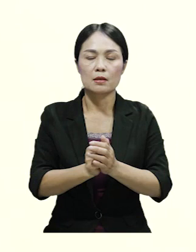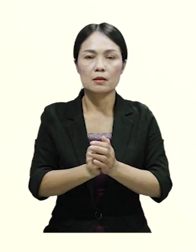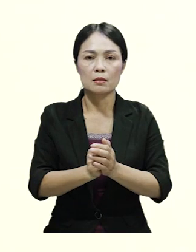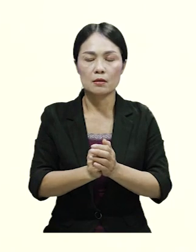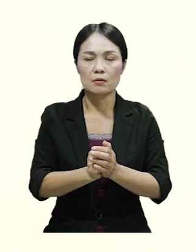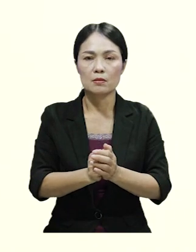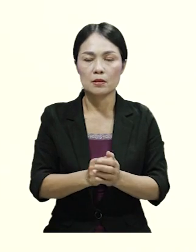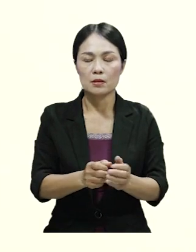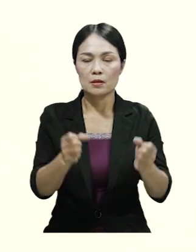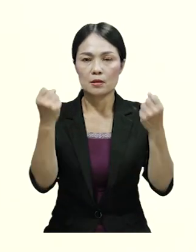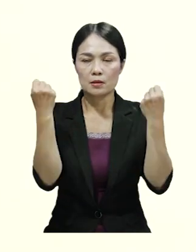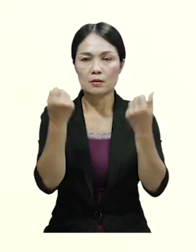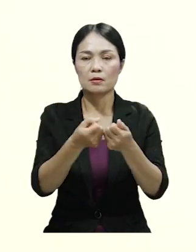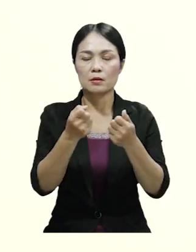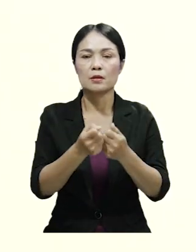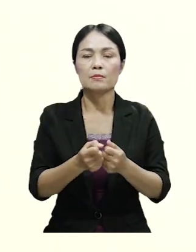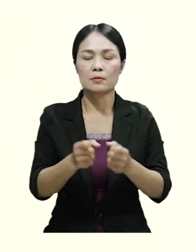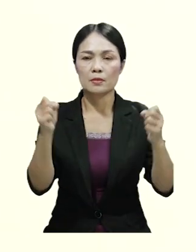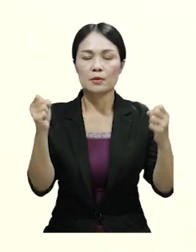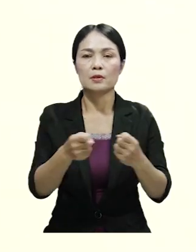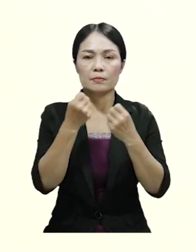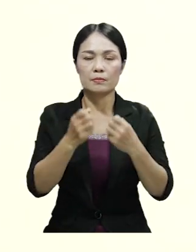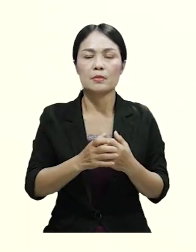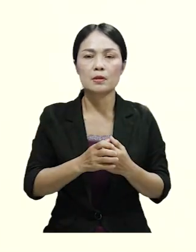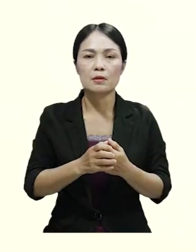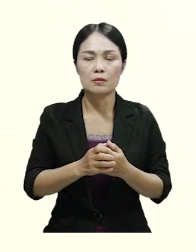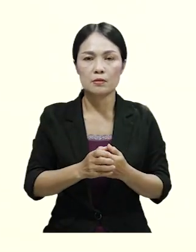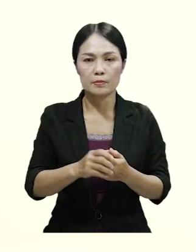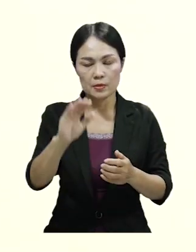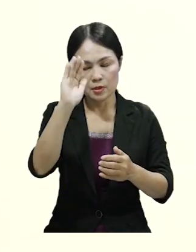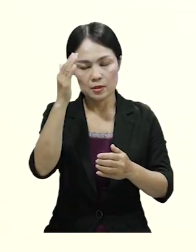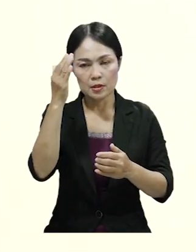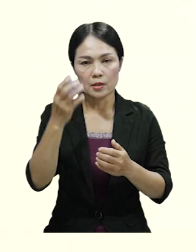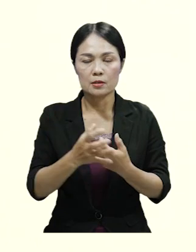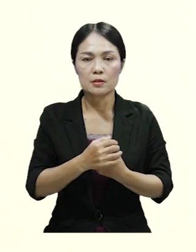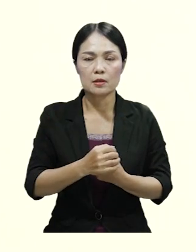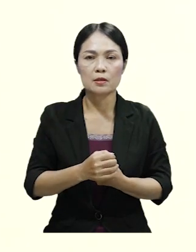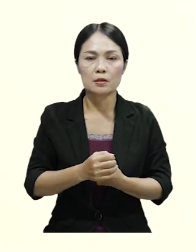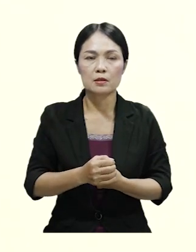ត្រឡោកណារូបភាពនេះក៏ដូចគ្នាដែរអញ្ចឹងបានន័យថារូបភាពលោកគ្រូ